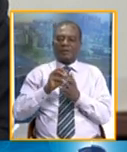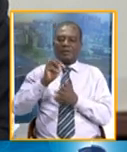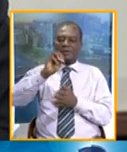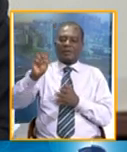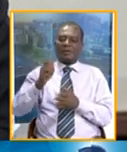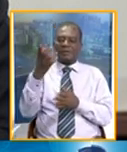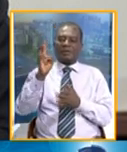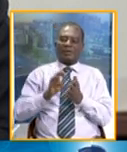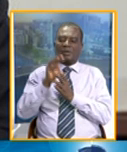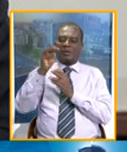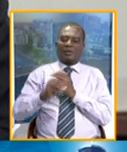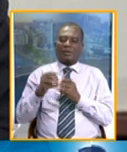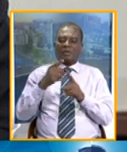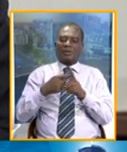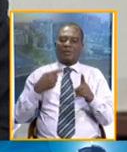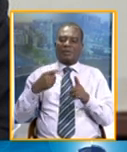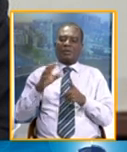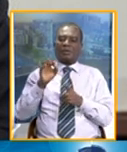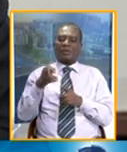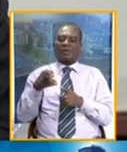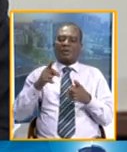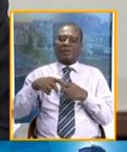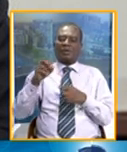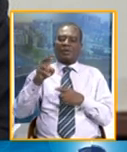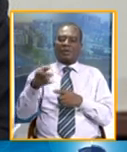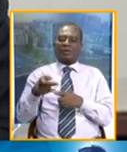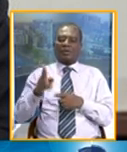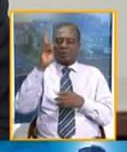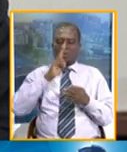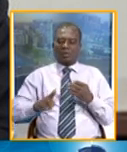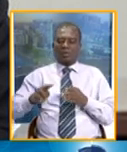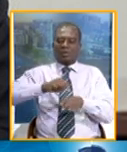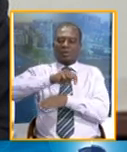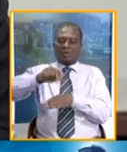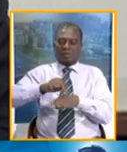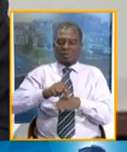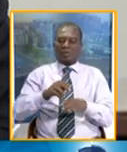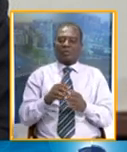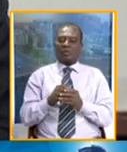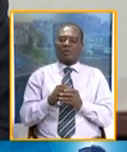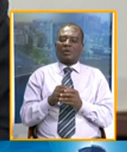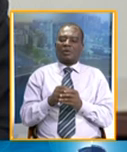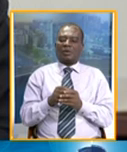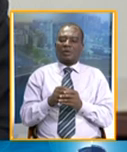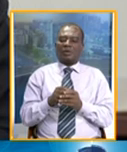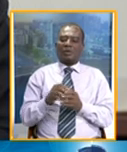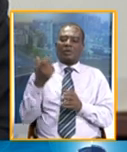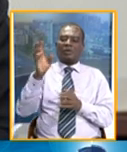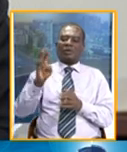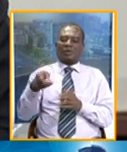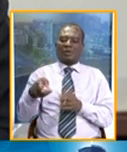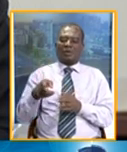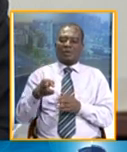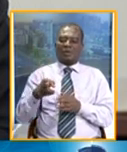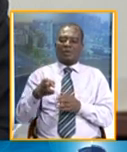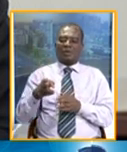17 mars 2021. De 9h à 12h, hommage de la nation. lieu palais présidentiel. 16h,